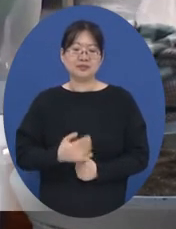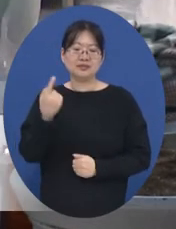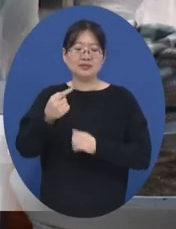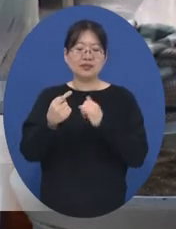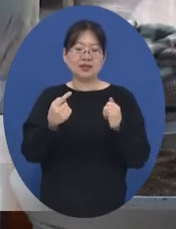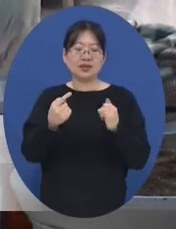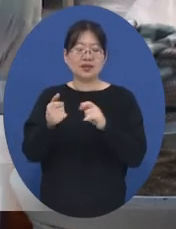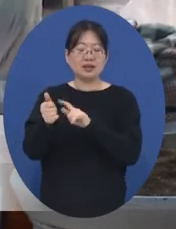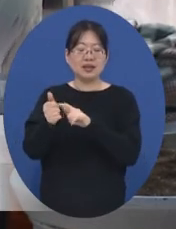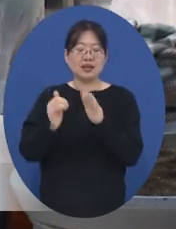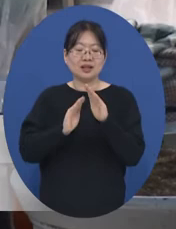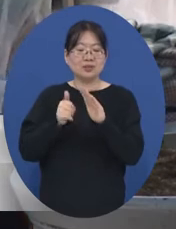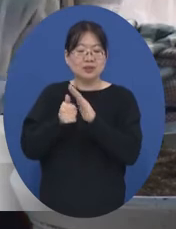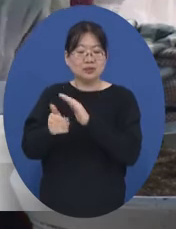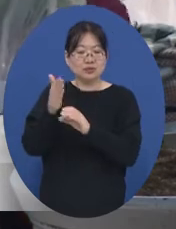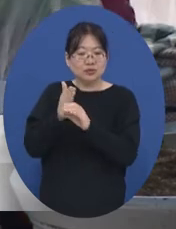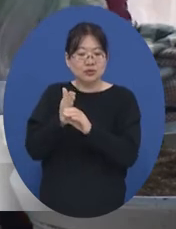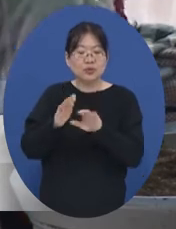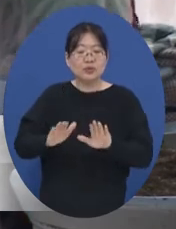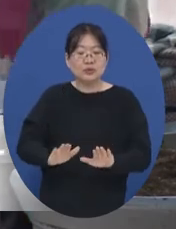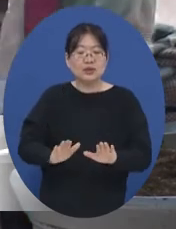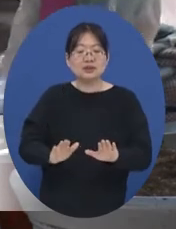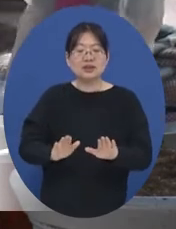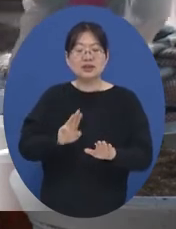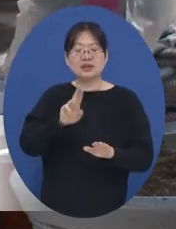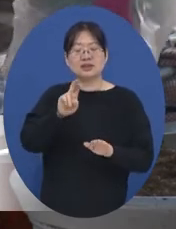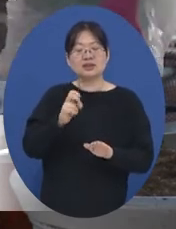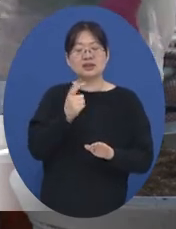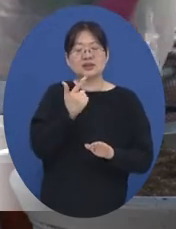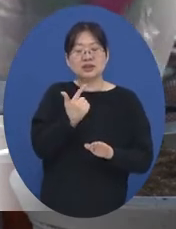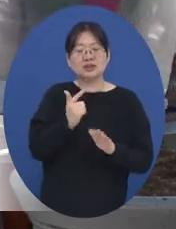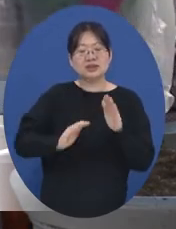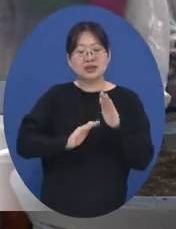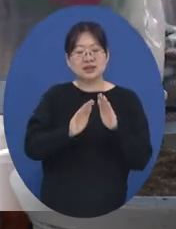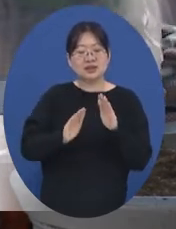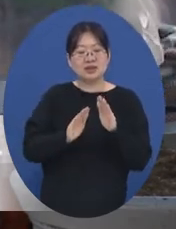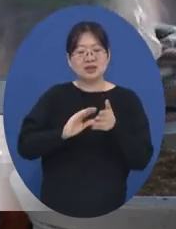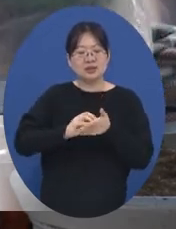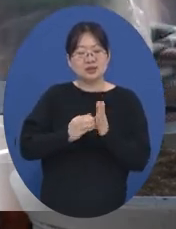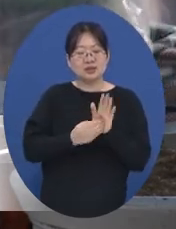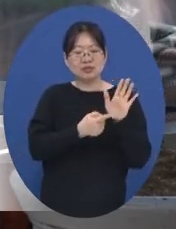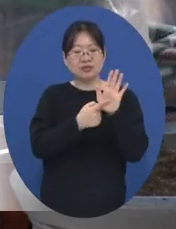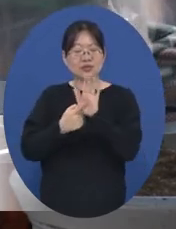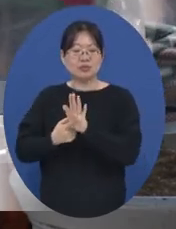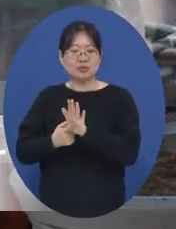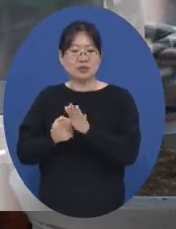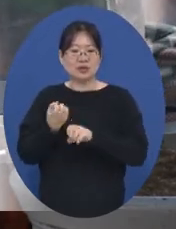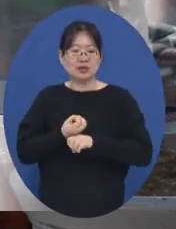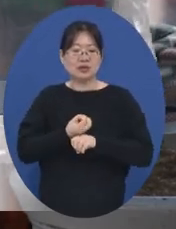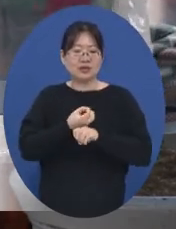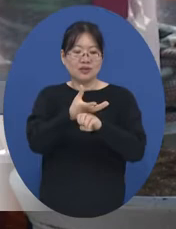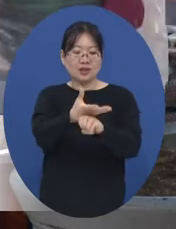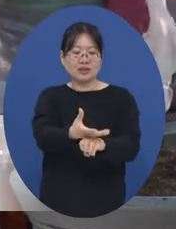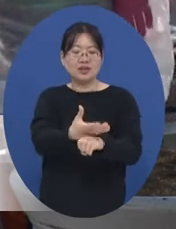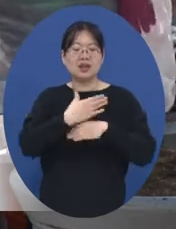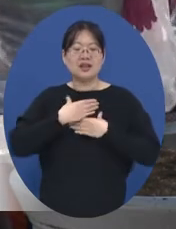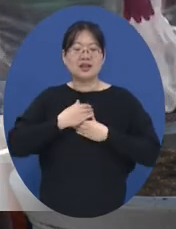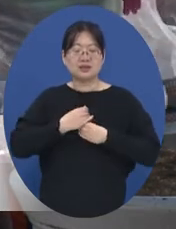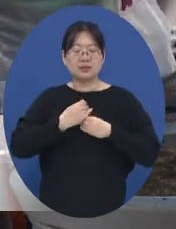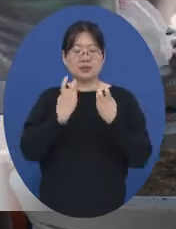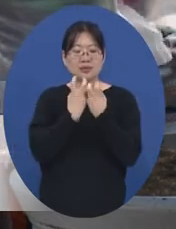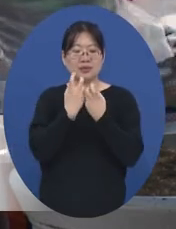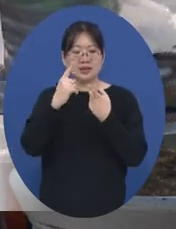1,000여 분을 대상으로 가정을 방문하고 있는데 오늘은 한 1일당은 한 26가정 정도 저희가